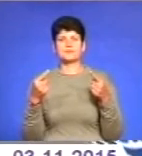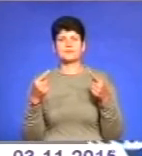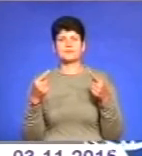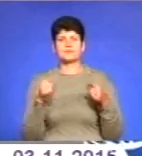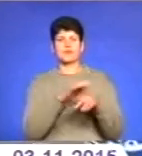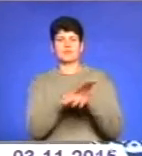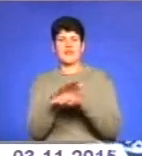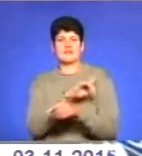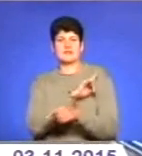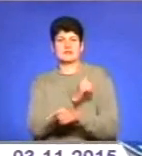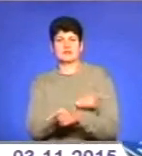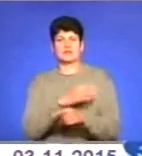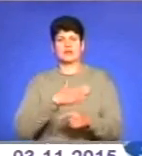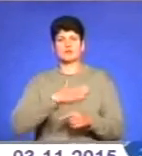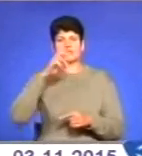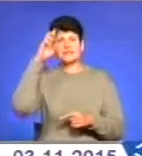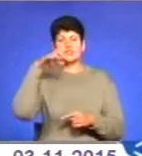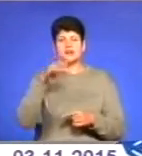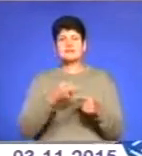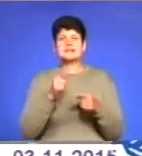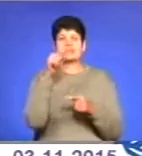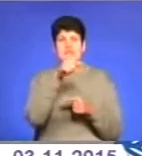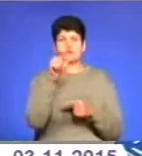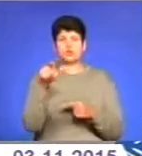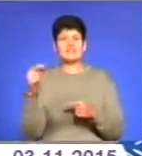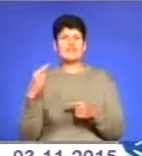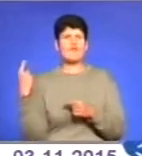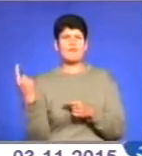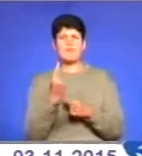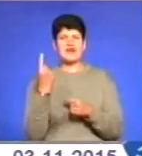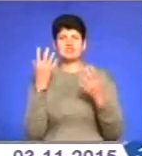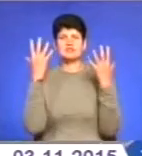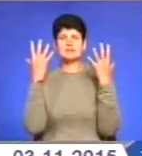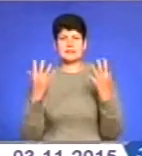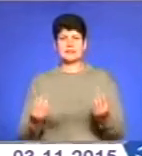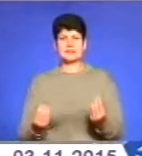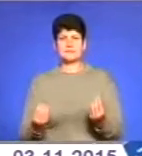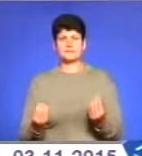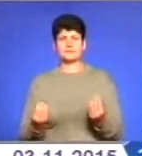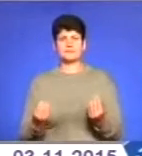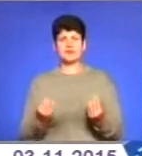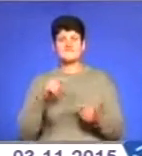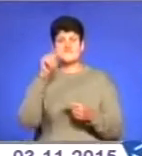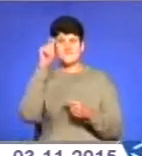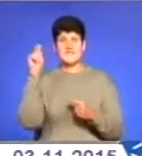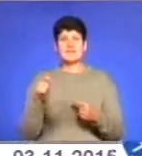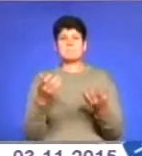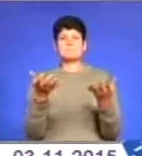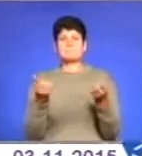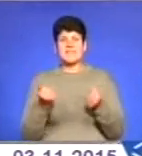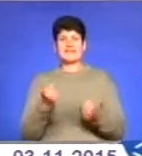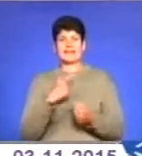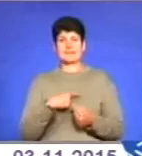міць нашої держави. Це ті люди, котрі в перші дні гібридної війни прийняли на